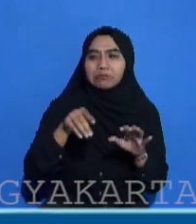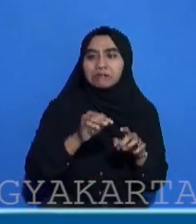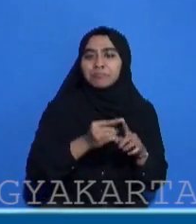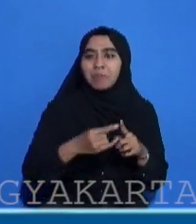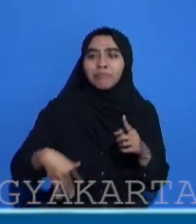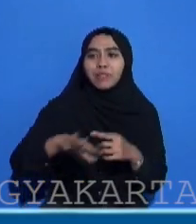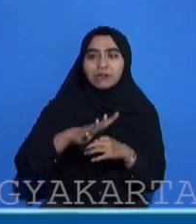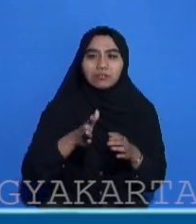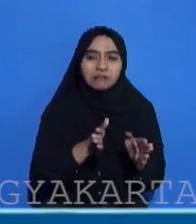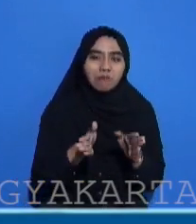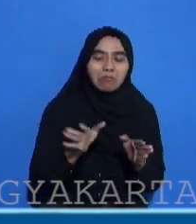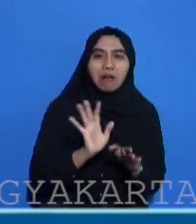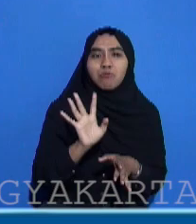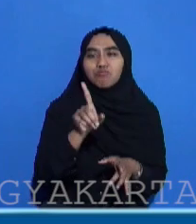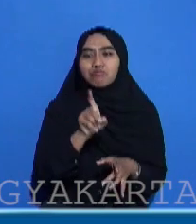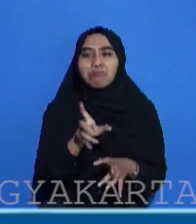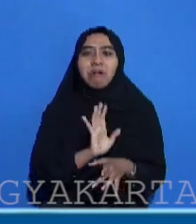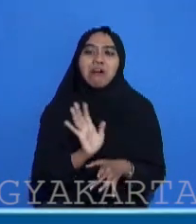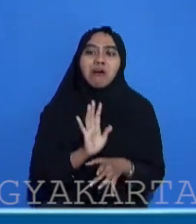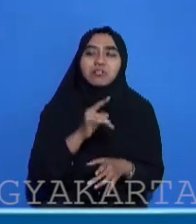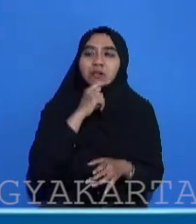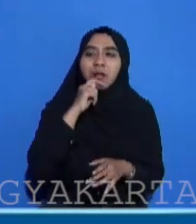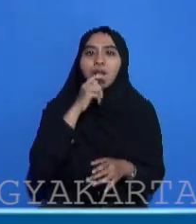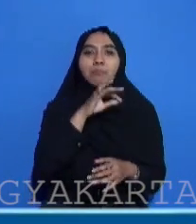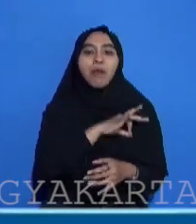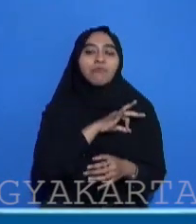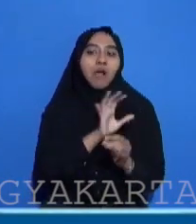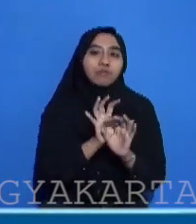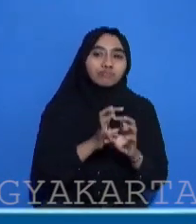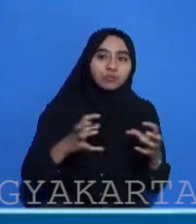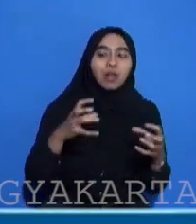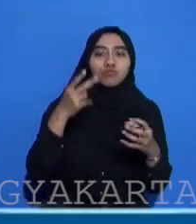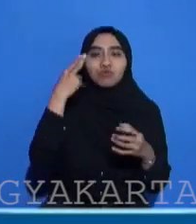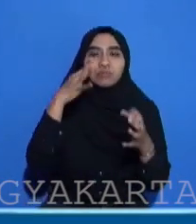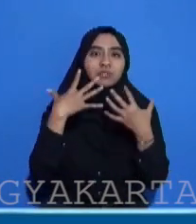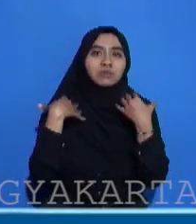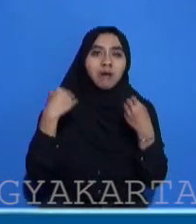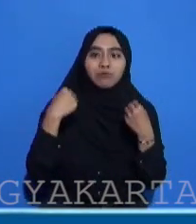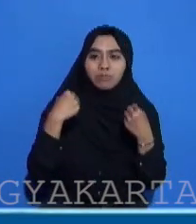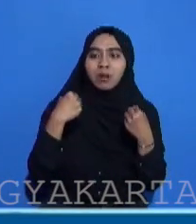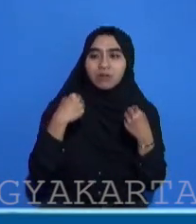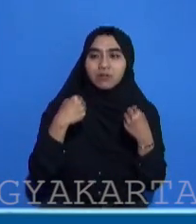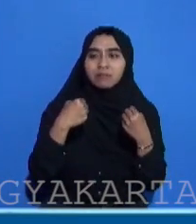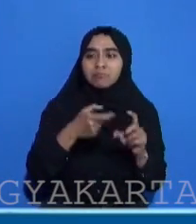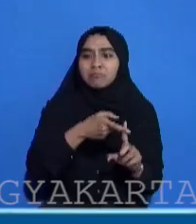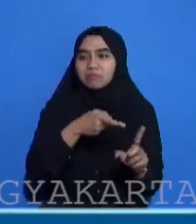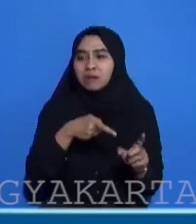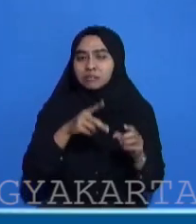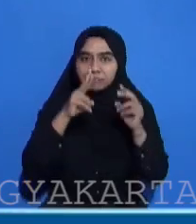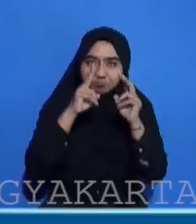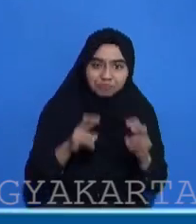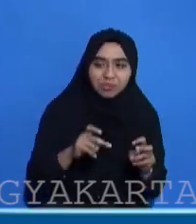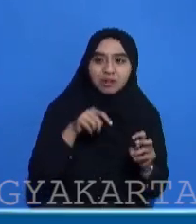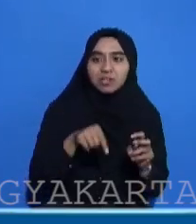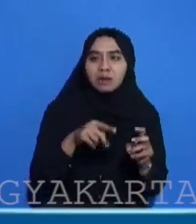karimat menika kanyata nyimpen mupangat ingkang ageng menggaing kasarasan. Saking literatur herbal kathah